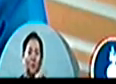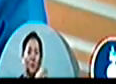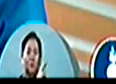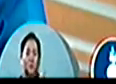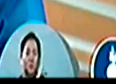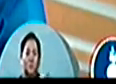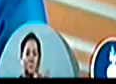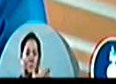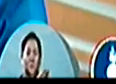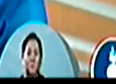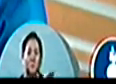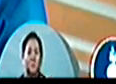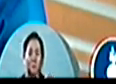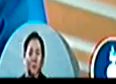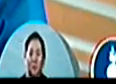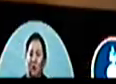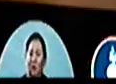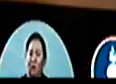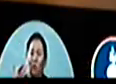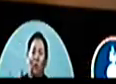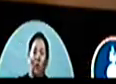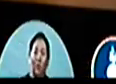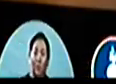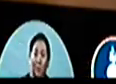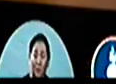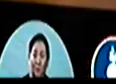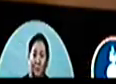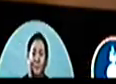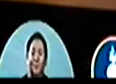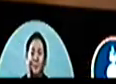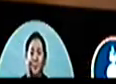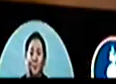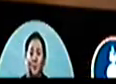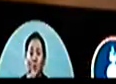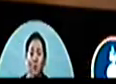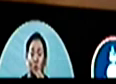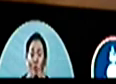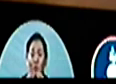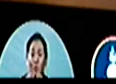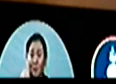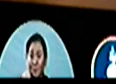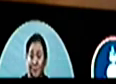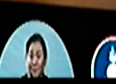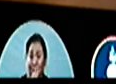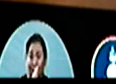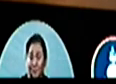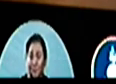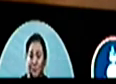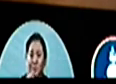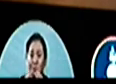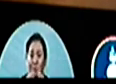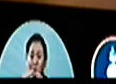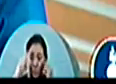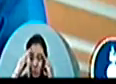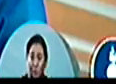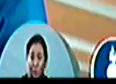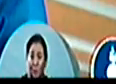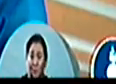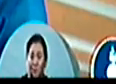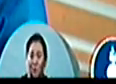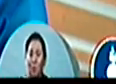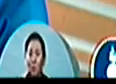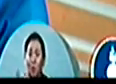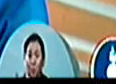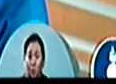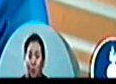Энийг болио. Шүүн таслах ажиллагаа болон хэрэг хянан шийдвэрлэх ажиллагааны явцад прокурор, өмгөөлөгч, ижил тэгш байя. Энэ харьцааг